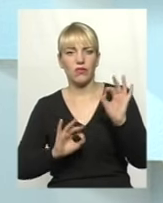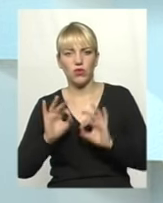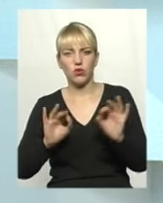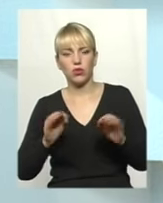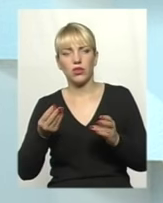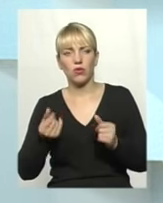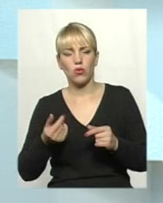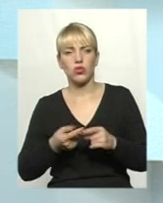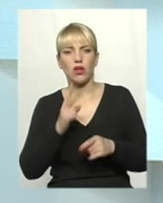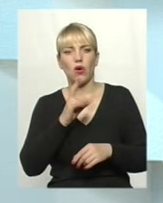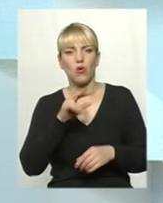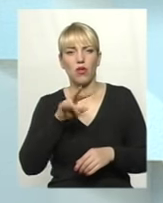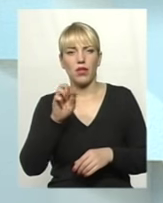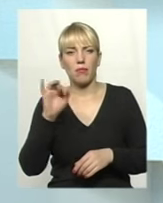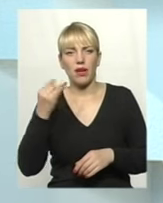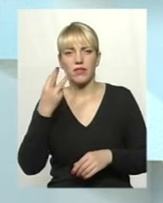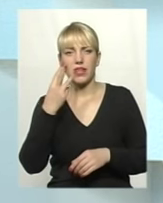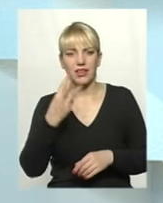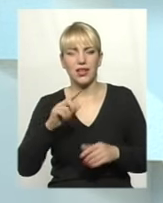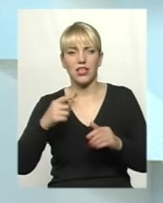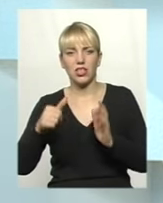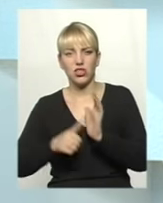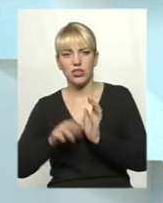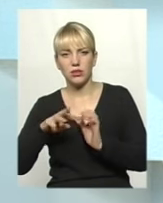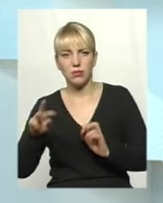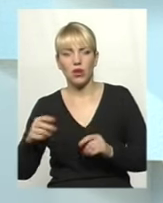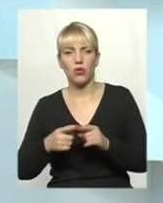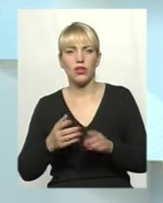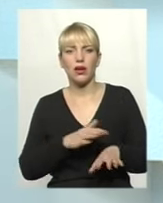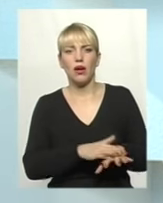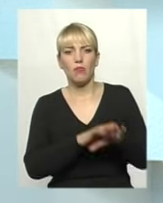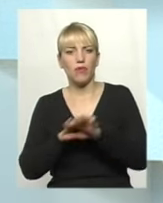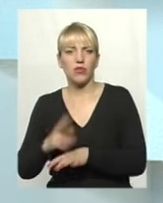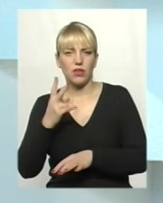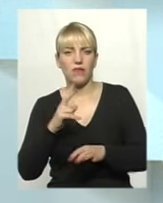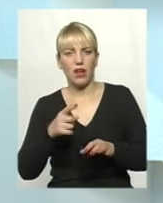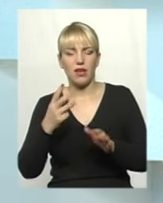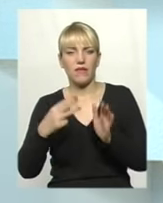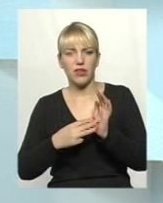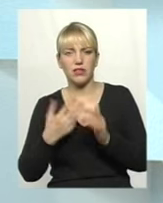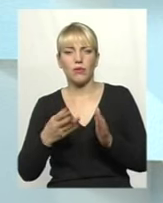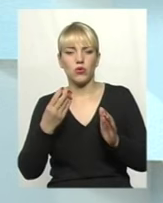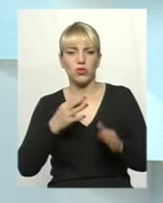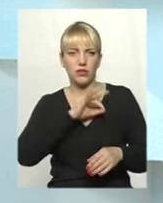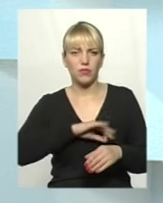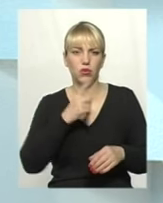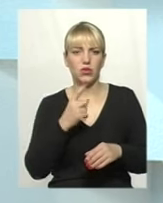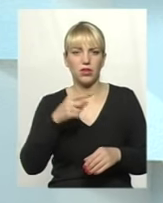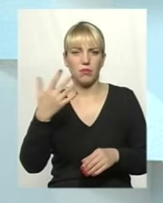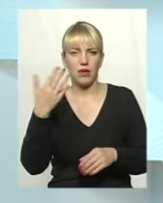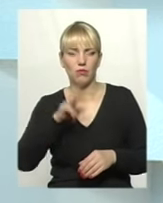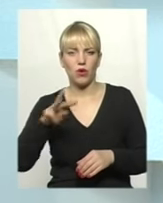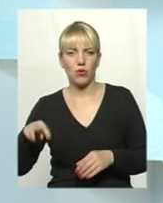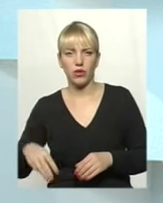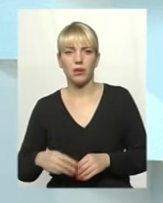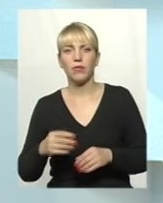освоєння коштів. Колебаївська, 3,6 мільйона, профінансовано 2,8 мільйона, освоєно 1,5 мільйона або